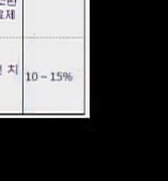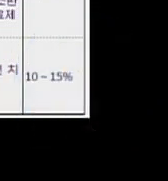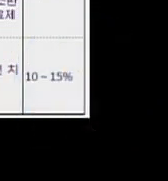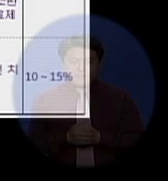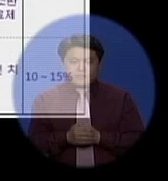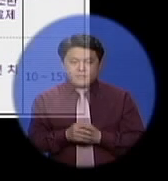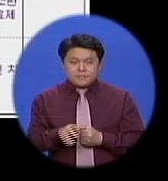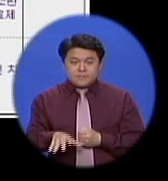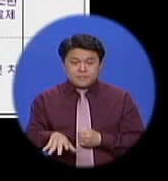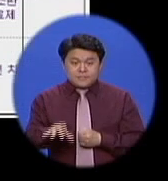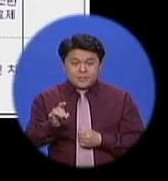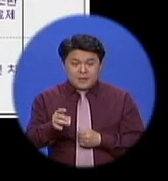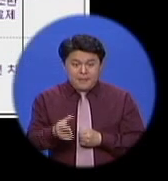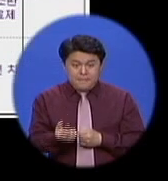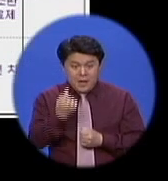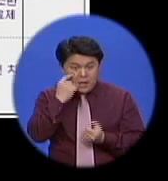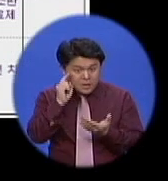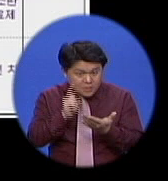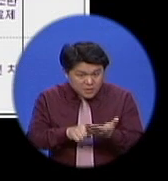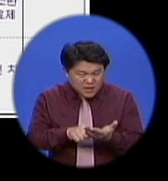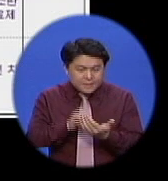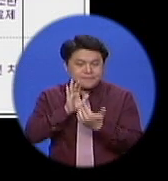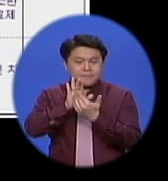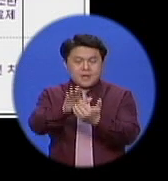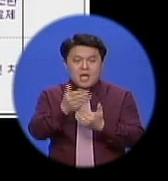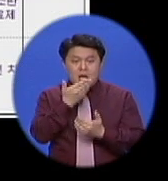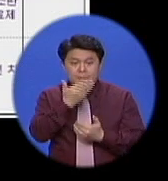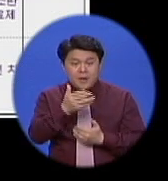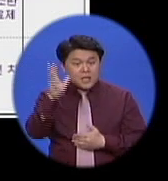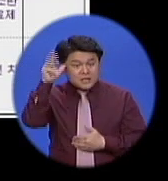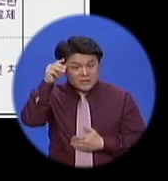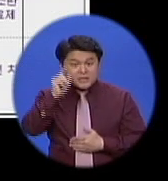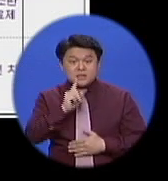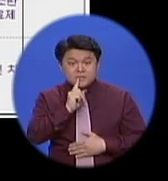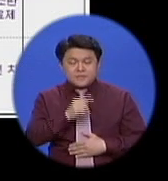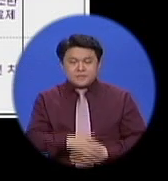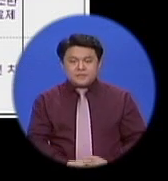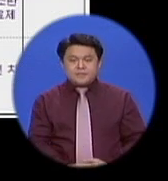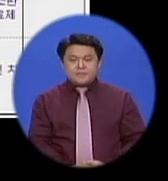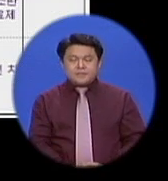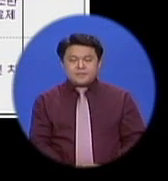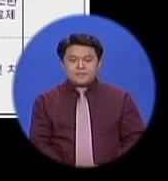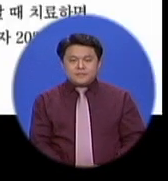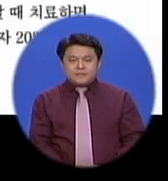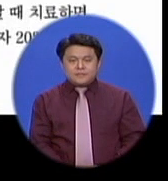10에서 15%. 조기에 발견된다면 예방이 가능한 치매라고 합니다.